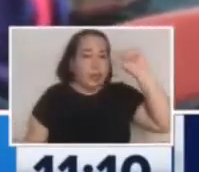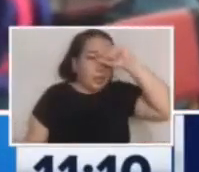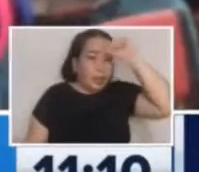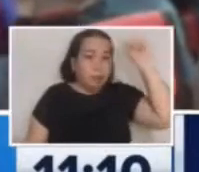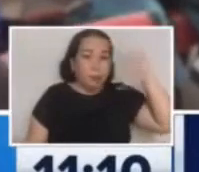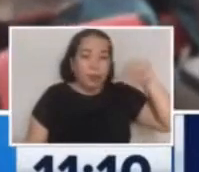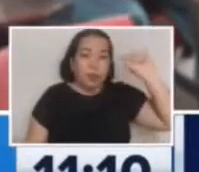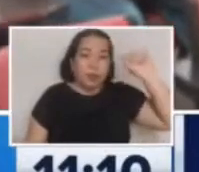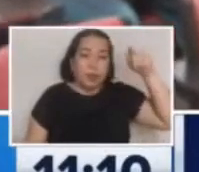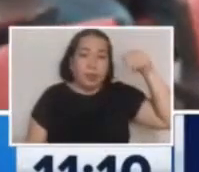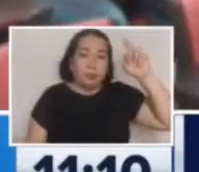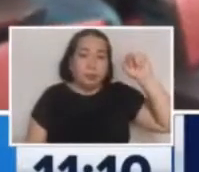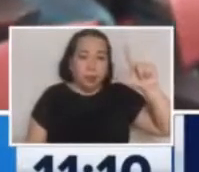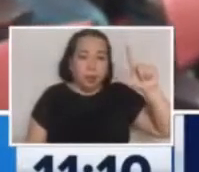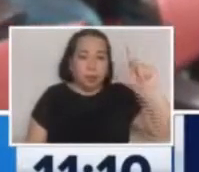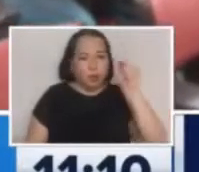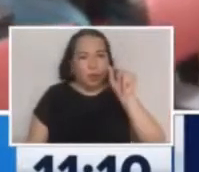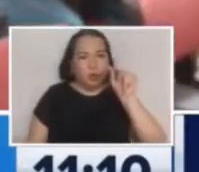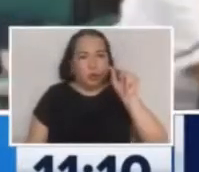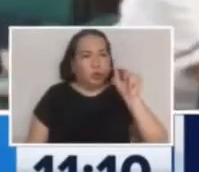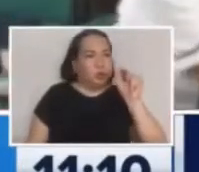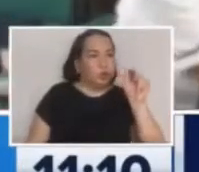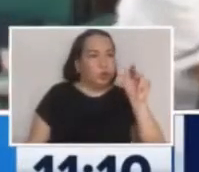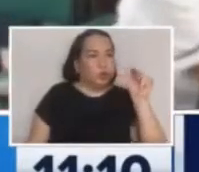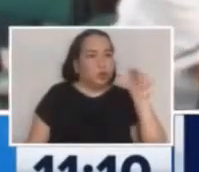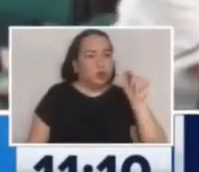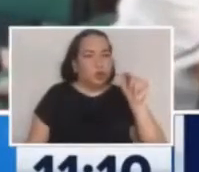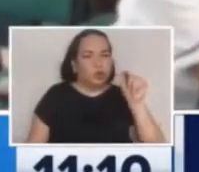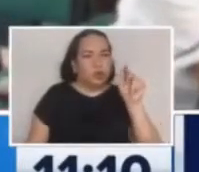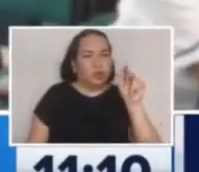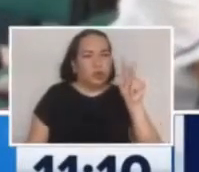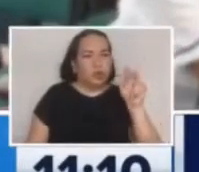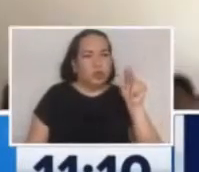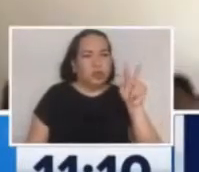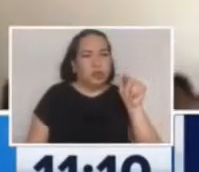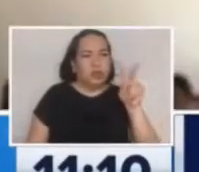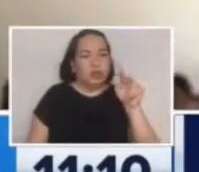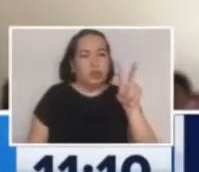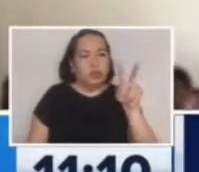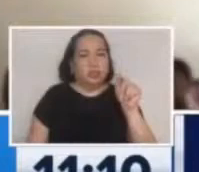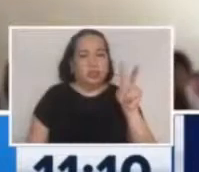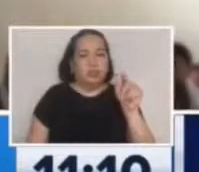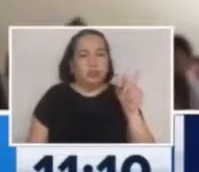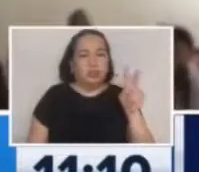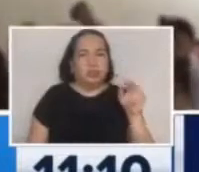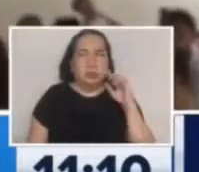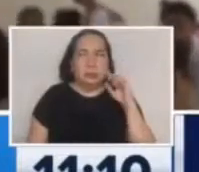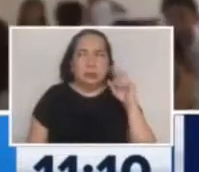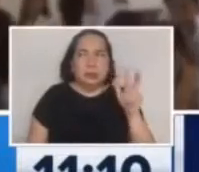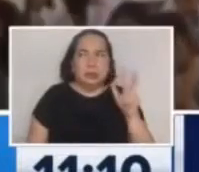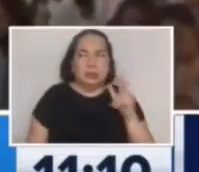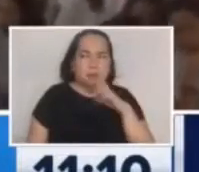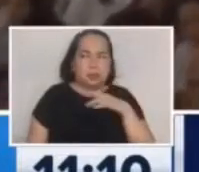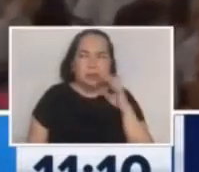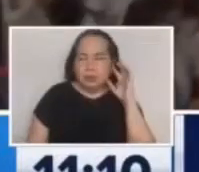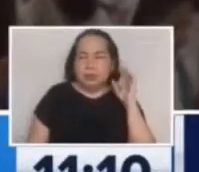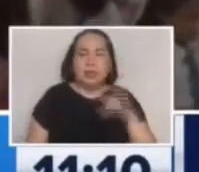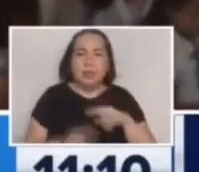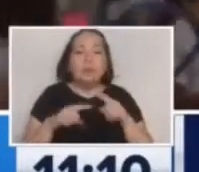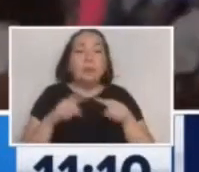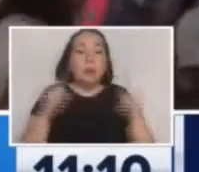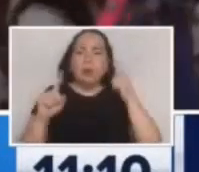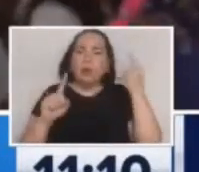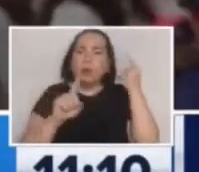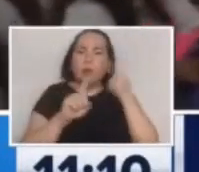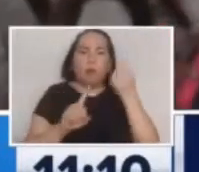samantalang nandito ang pandemic dahil ang ating mga kabataan kung nasa bahay, kailangang patuloy din ang